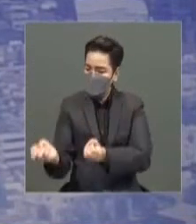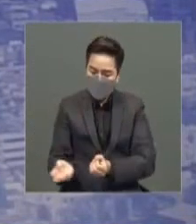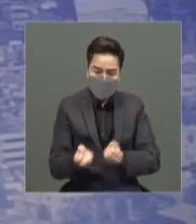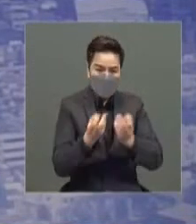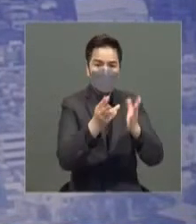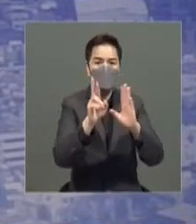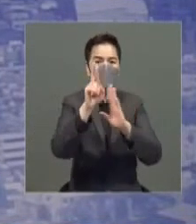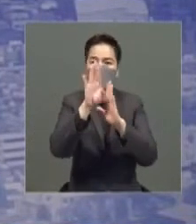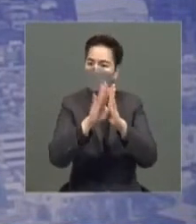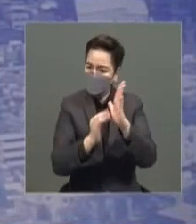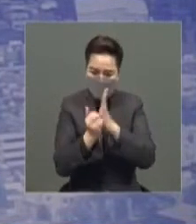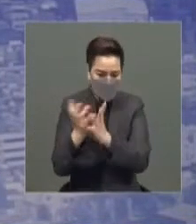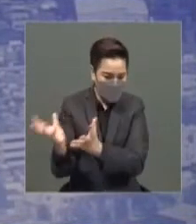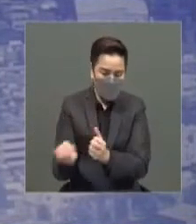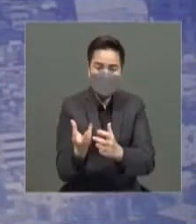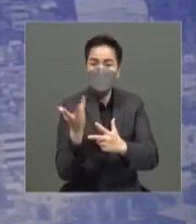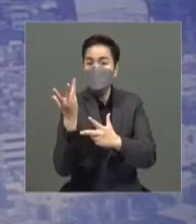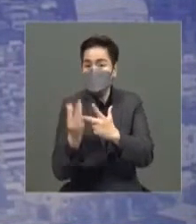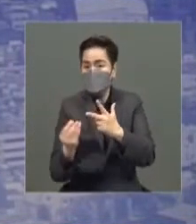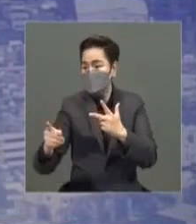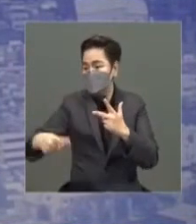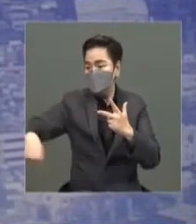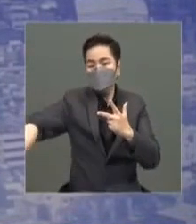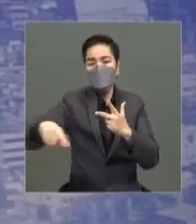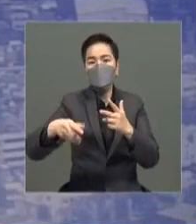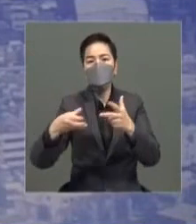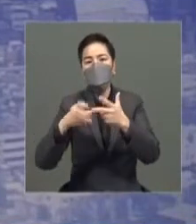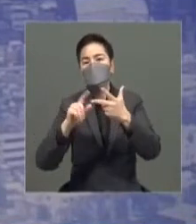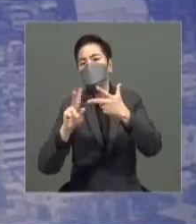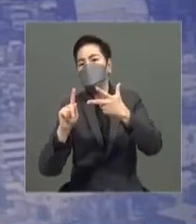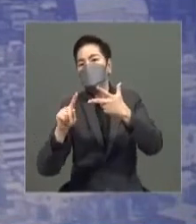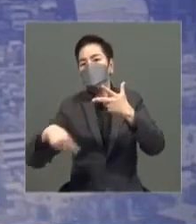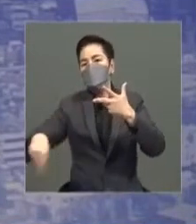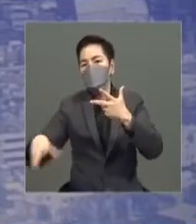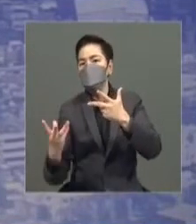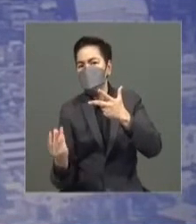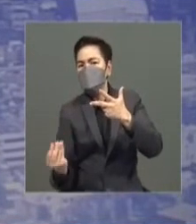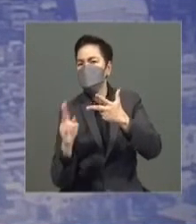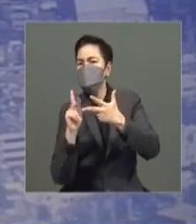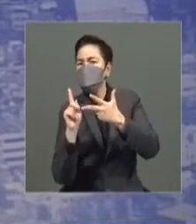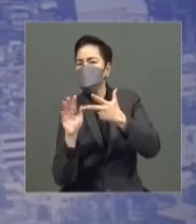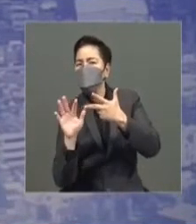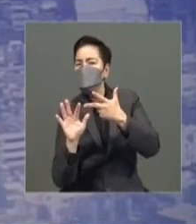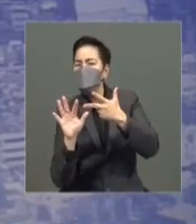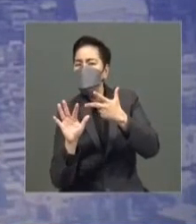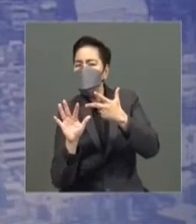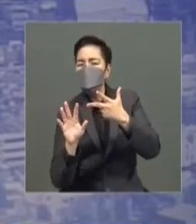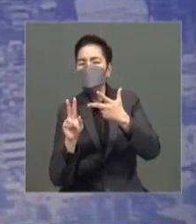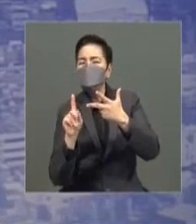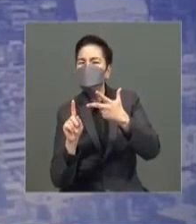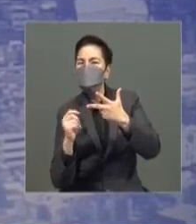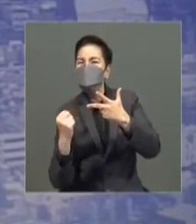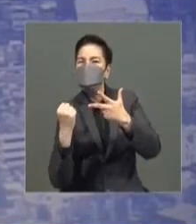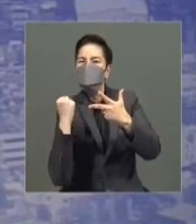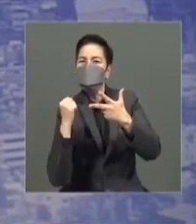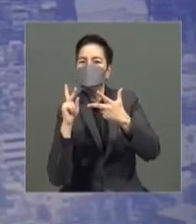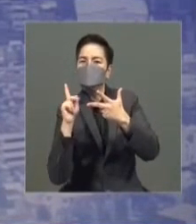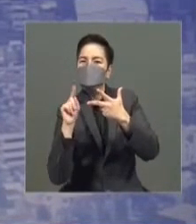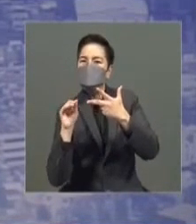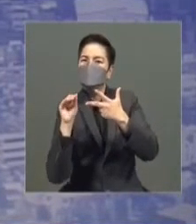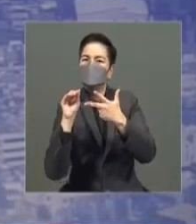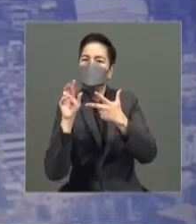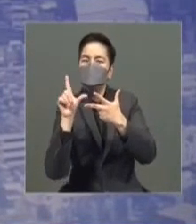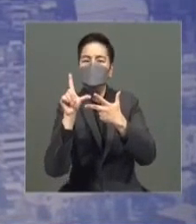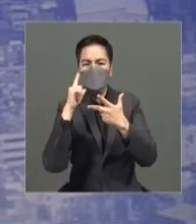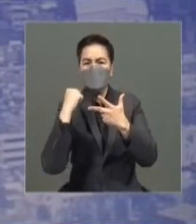เข้าสู่ระบบที่เหลือเนี่ยนะคะก็จะเป็นกลุ่มผู้ป่วยสีเขียวอาจจะเขียวอ่อนเขียวเข้มขึ้นแต่ว่